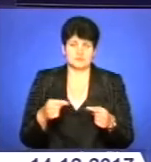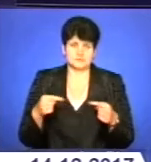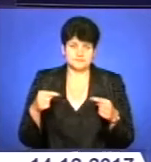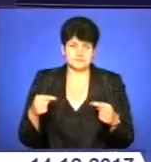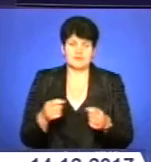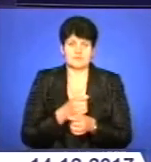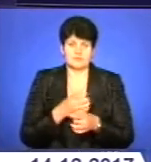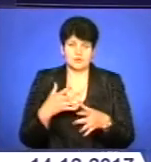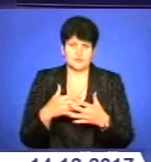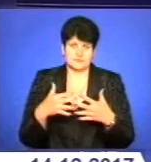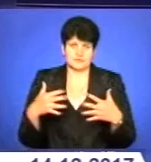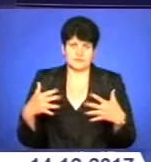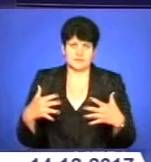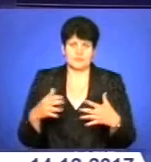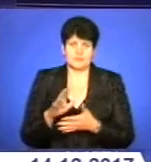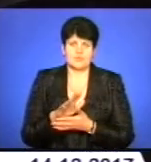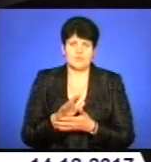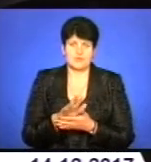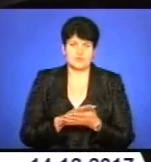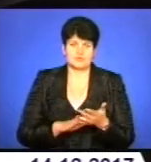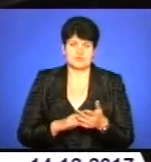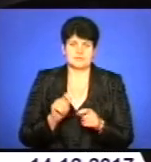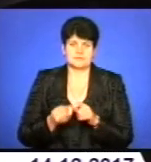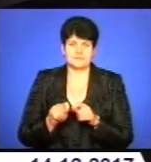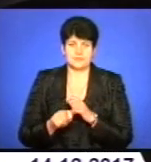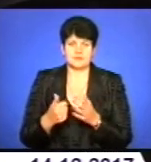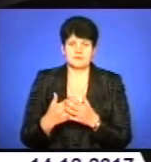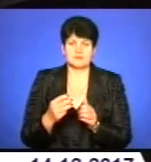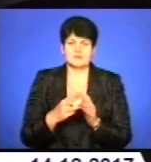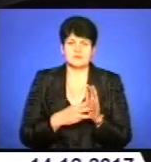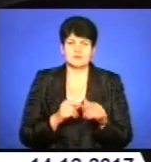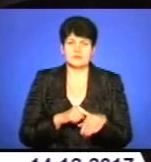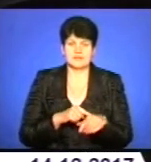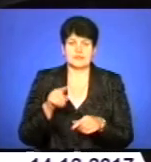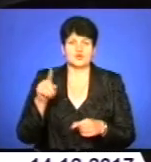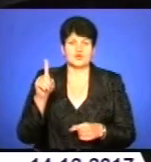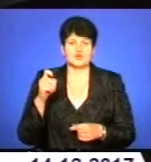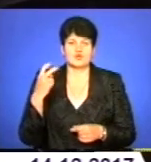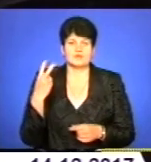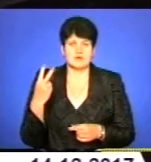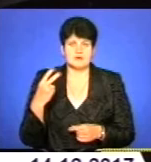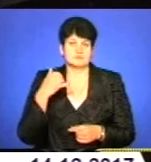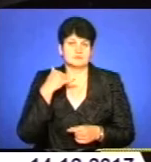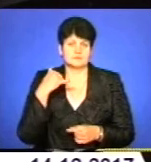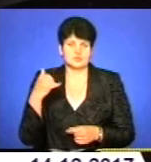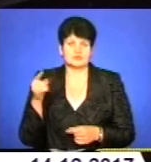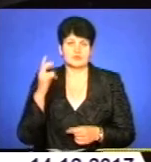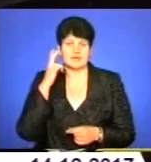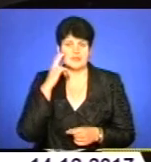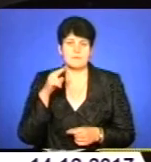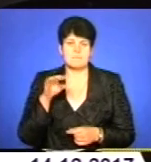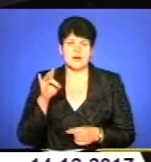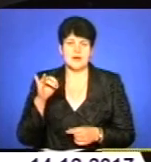або вибуховими речовинами триває слідство. Біля 18-ї години на лінію 102 поступило повідомлення про те, що в поїзді